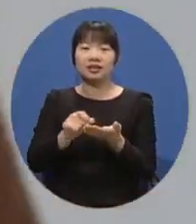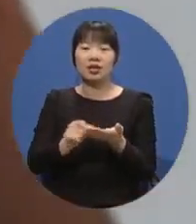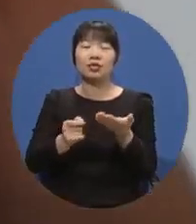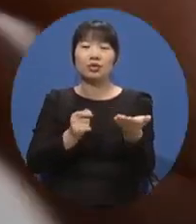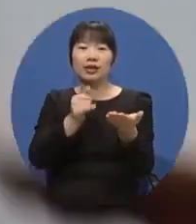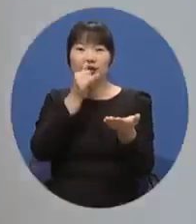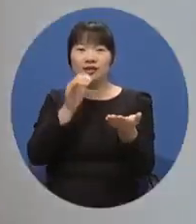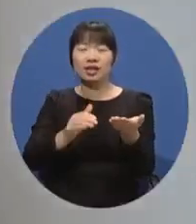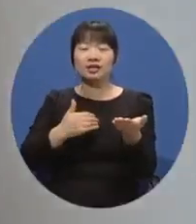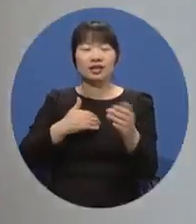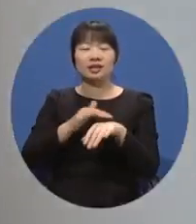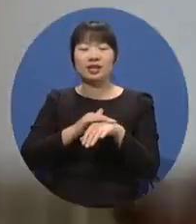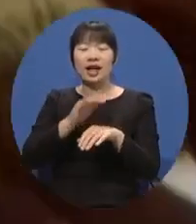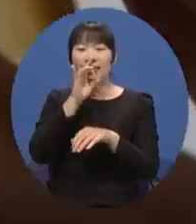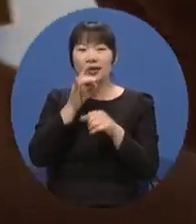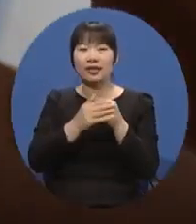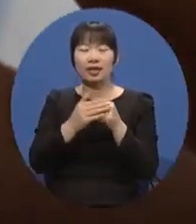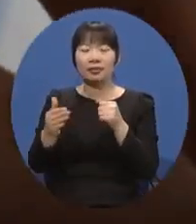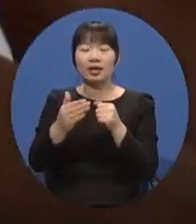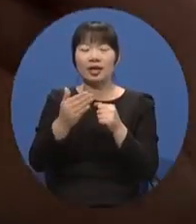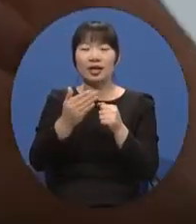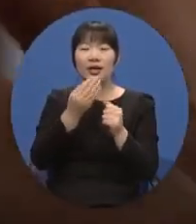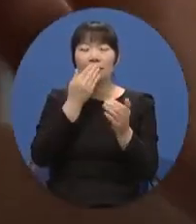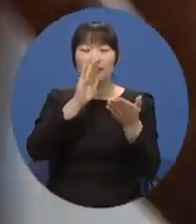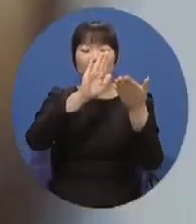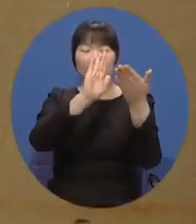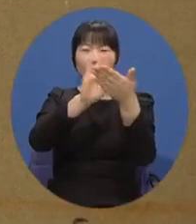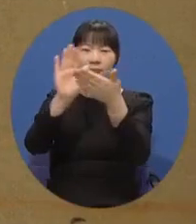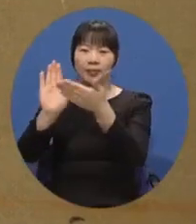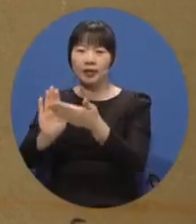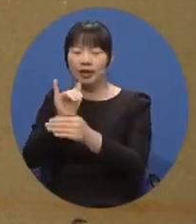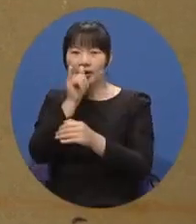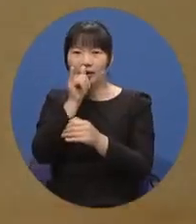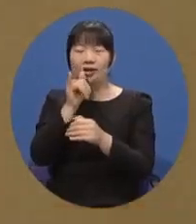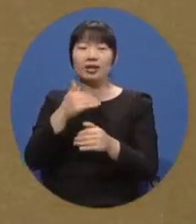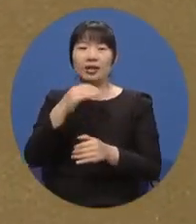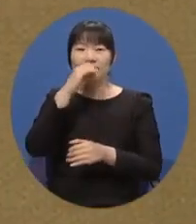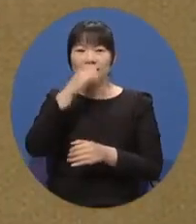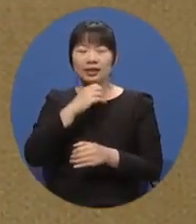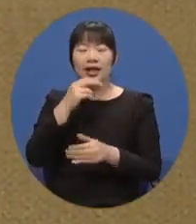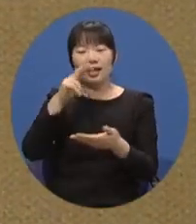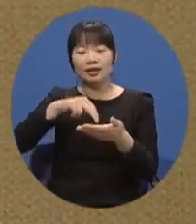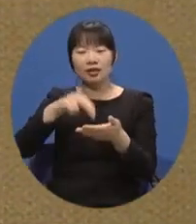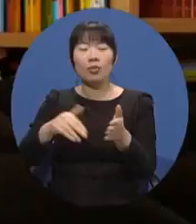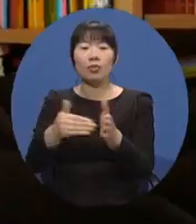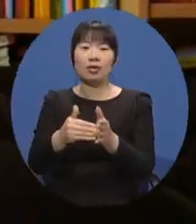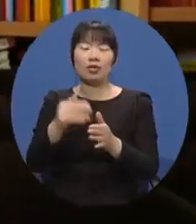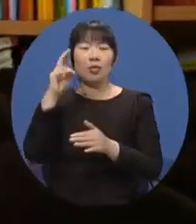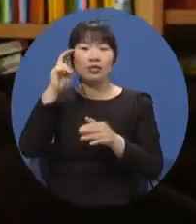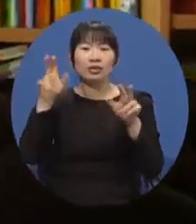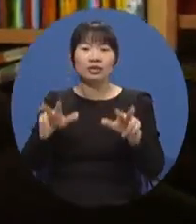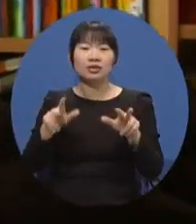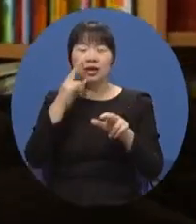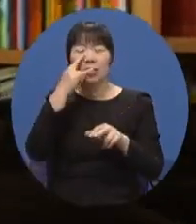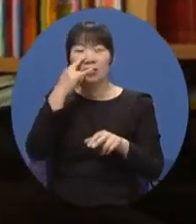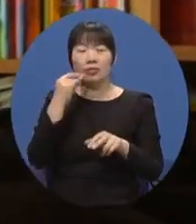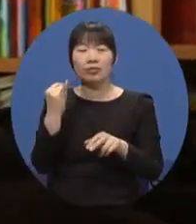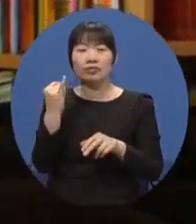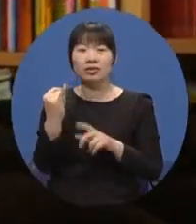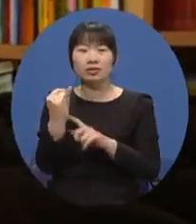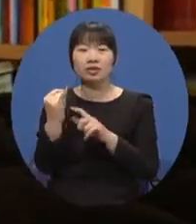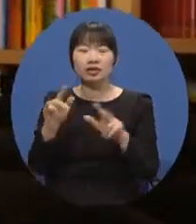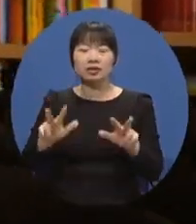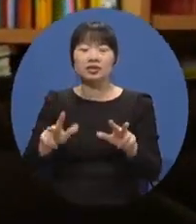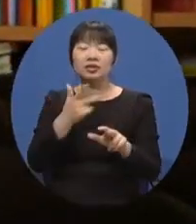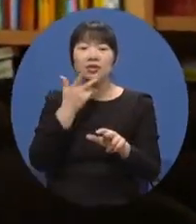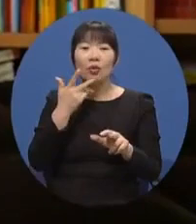건데 제가 잘 안 되니까 이제 벽에 막 붙여놓고서 제가 그냥 전을 읽었죠. 혹시 지금 뭐 어머님